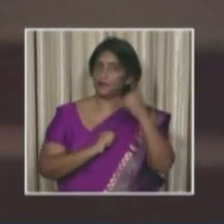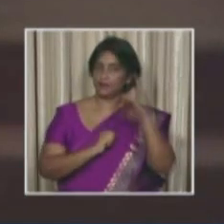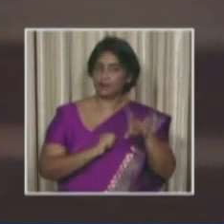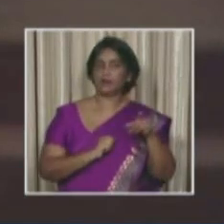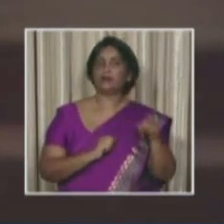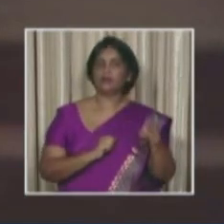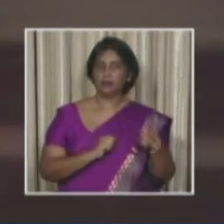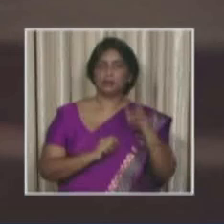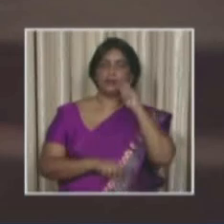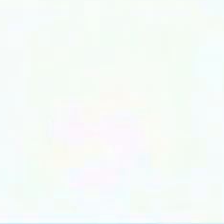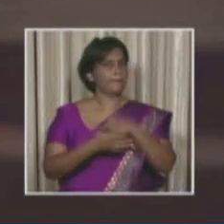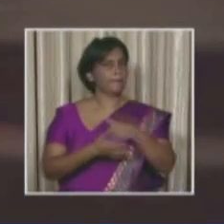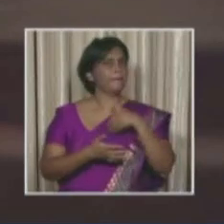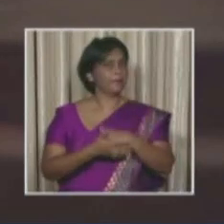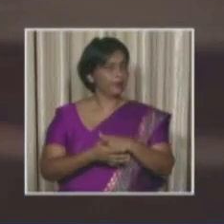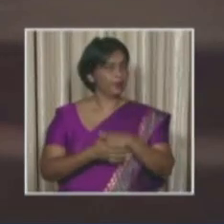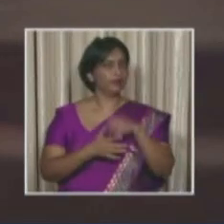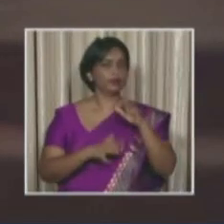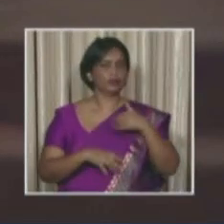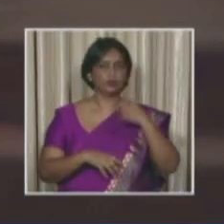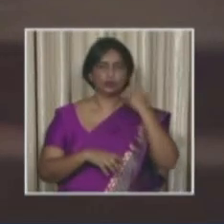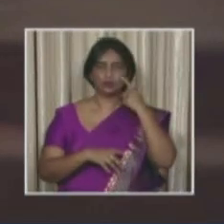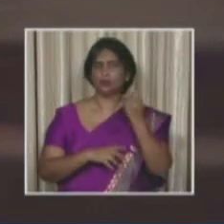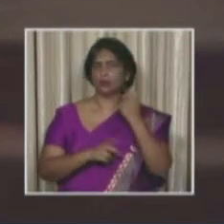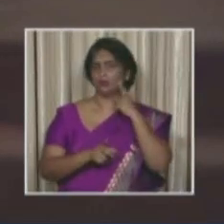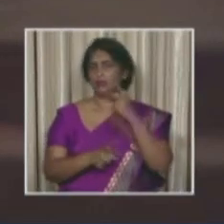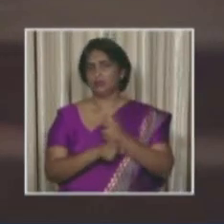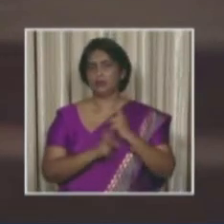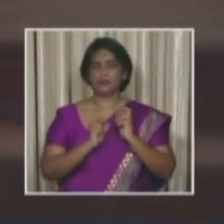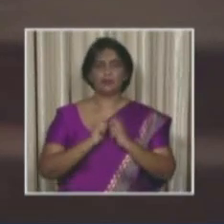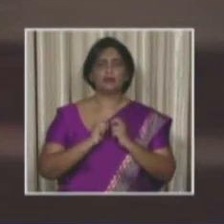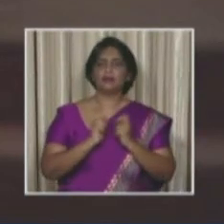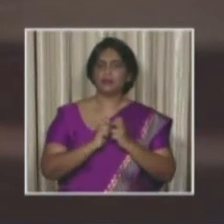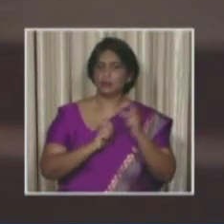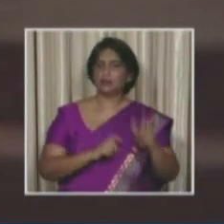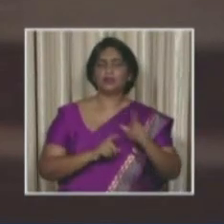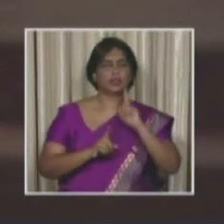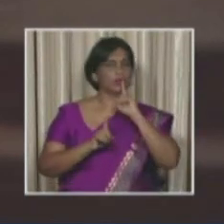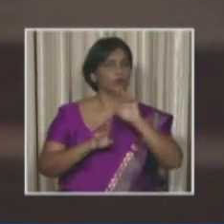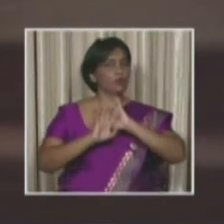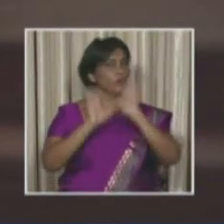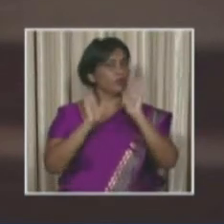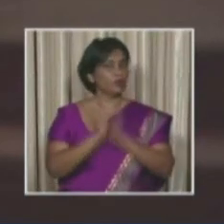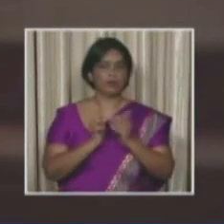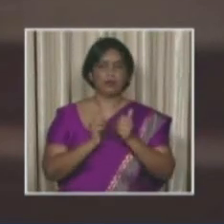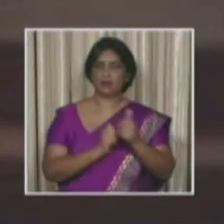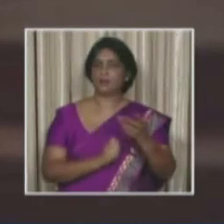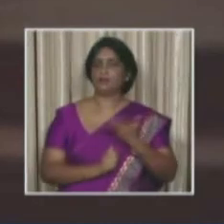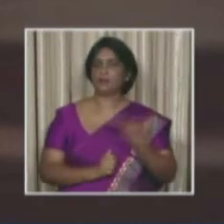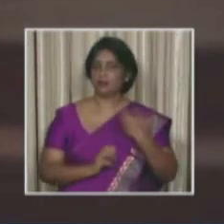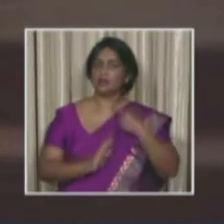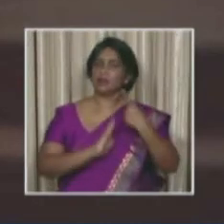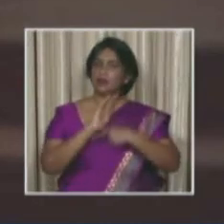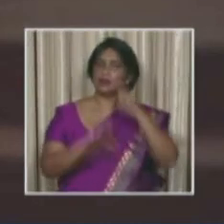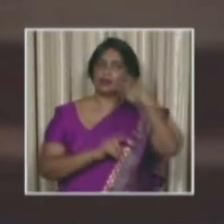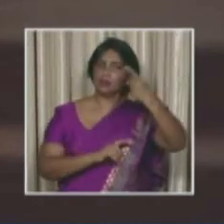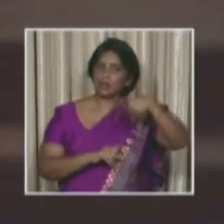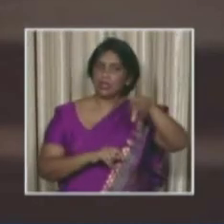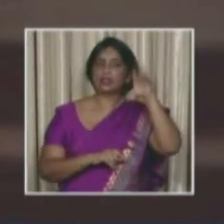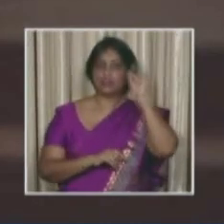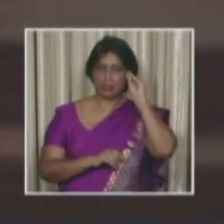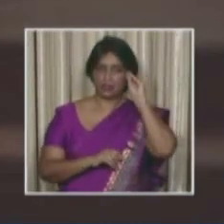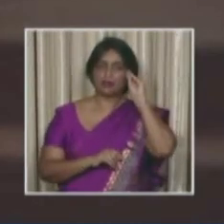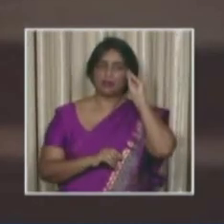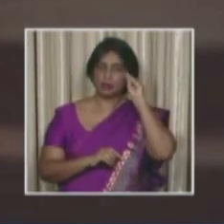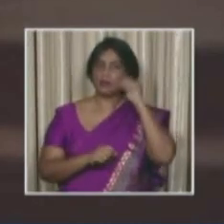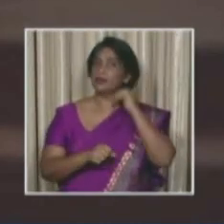නිසා මිනිස්සු පීඩාවට පත් වෙනවා. අපි දන්නවා ආර්ථික අර්බුදයත් එක්ක මේ කියන හැමදේම කරන්න බැරි බව. මේක රටේ ජනතාවත් තේරුම් අරන් තියෙනවා. මේ